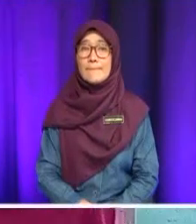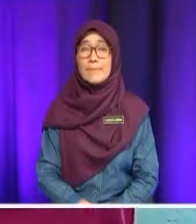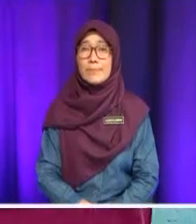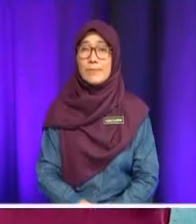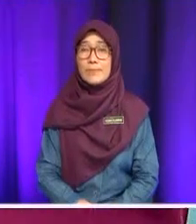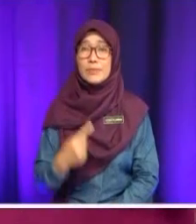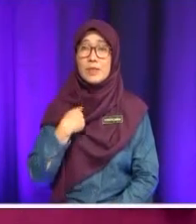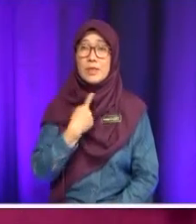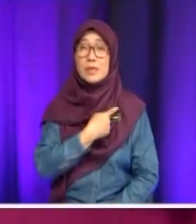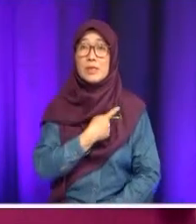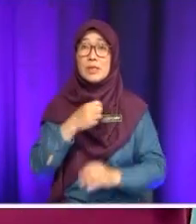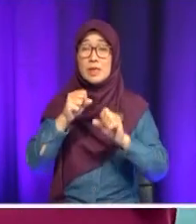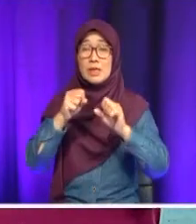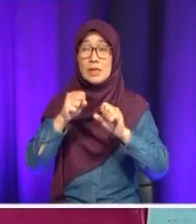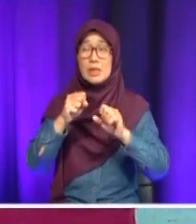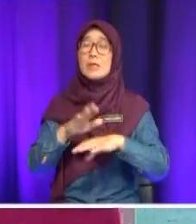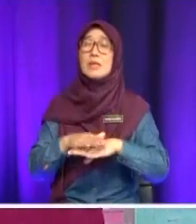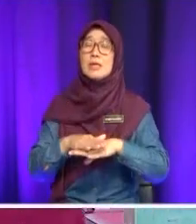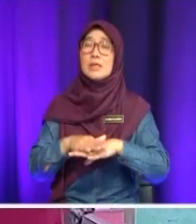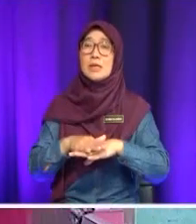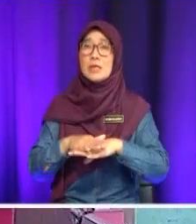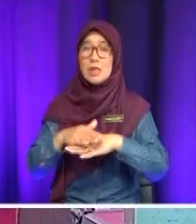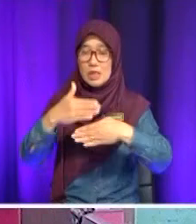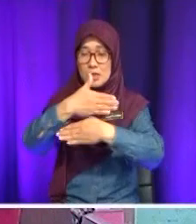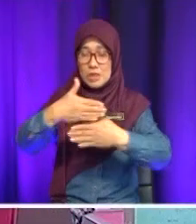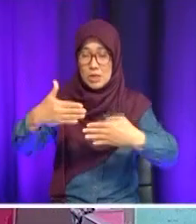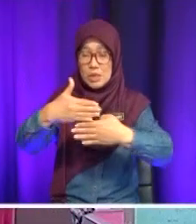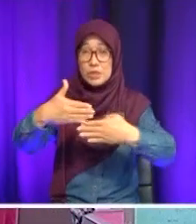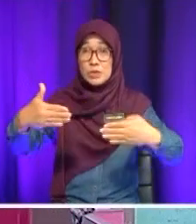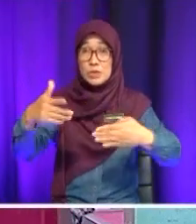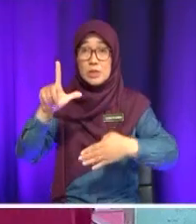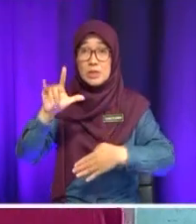kita boleh buat Oke seperti tadi susunan ini tadi coba